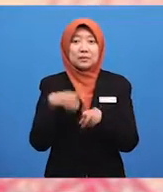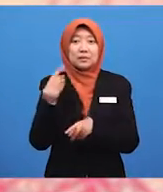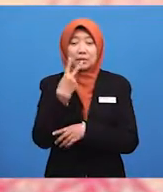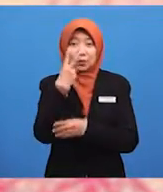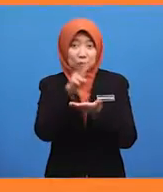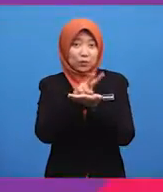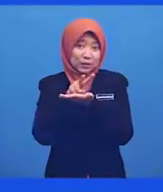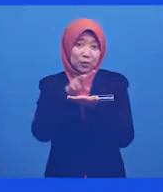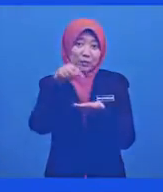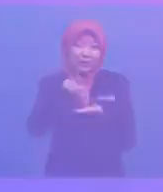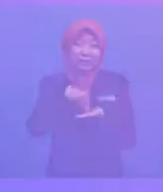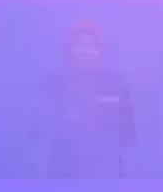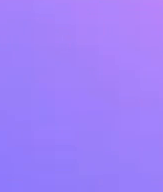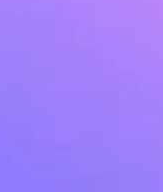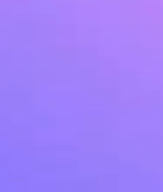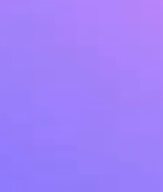video ini.